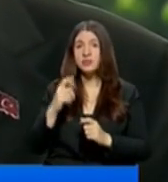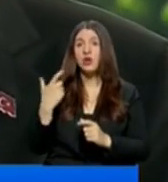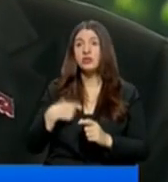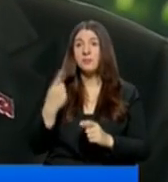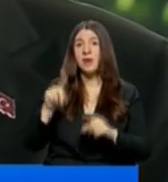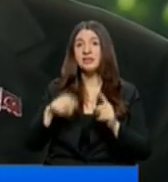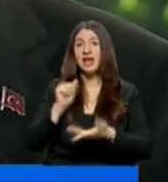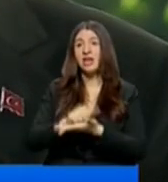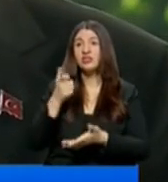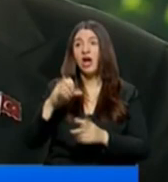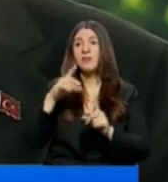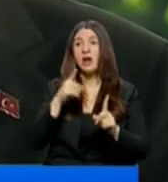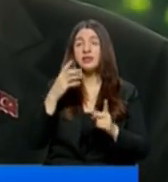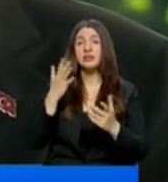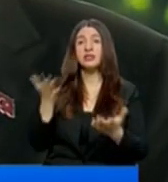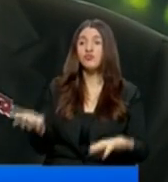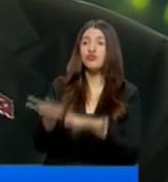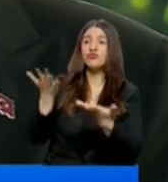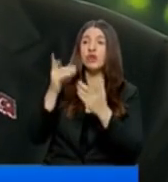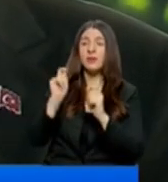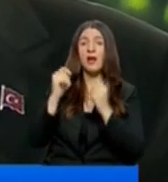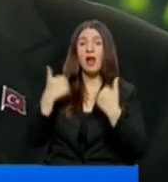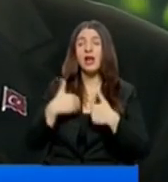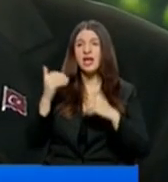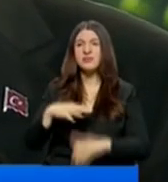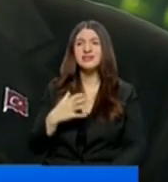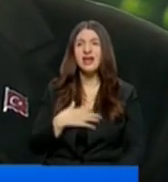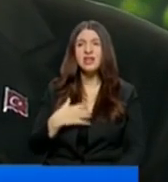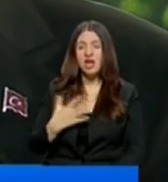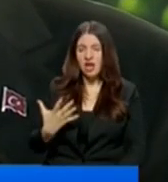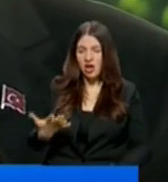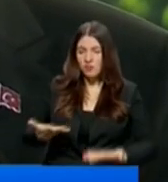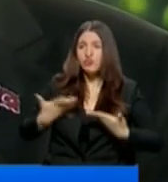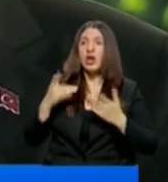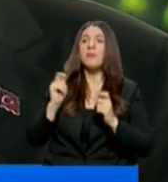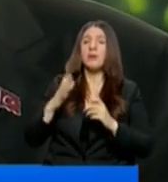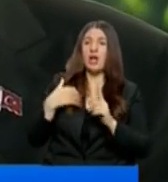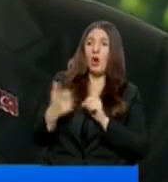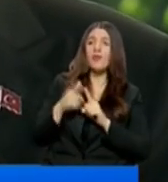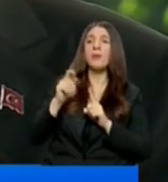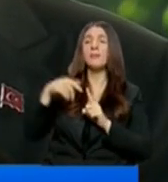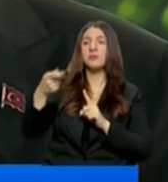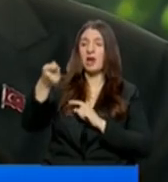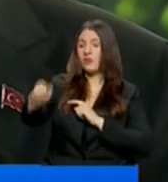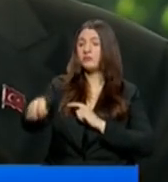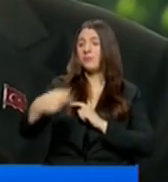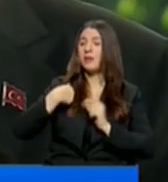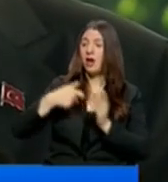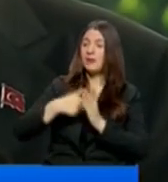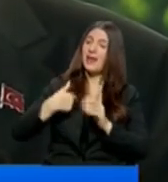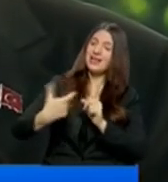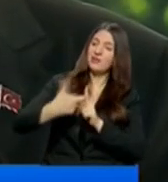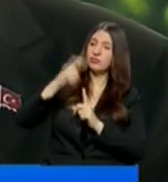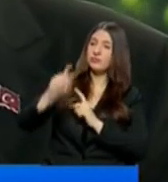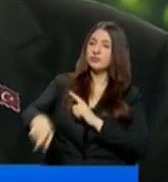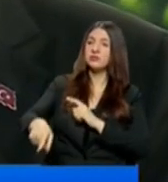bazı gazetecilerin AK Parti'yi savunur noktaya gelmelerini, kendisini savunamayanları başkalarına sana para veriyorum, sen benim adıma beni